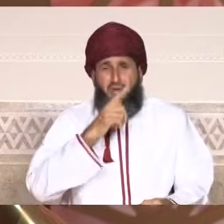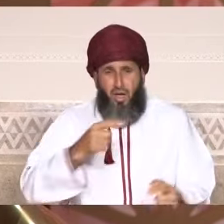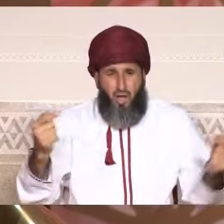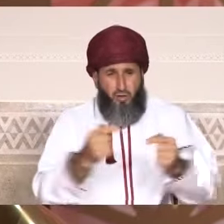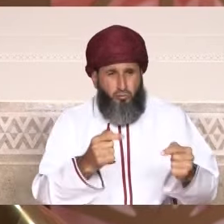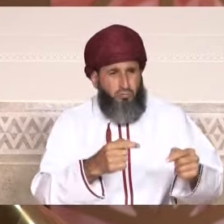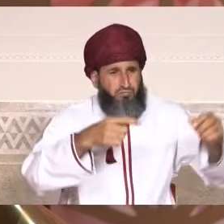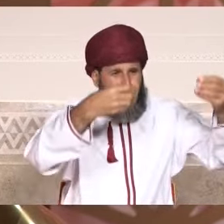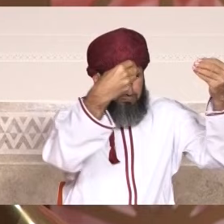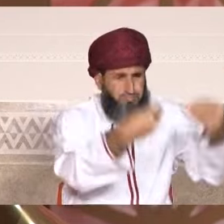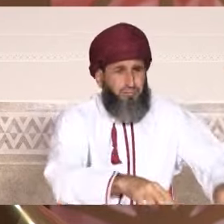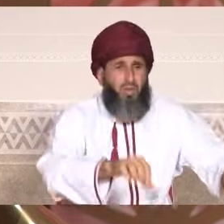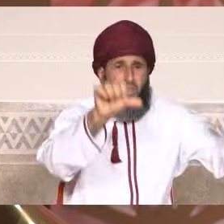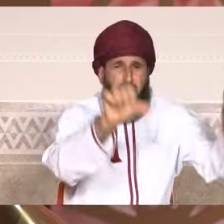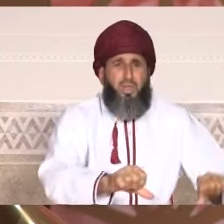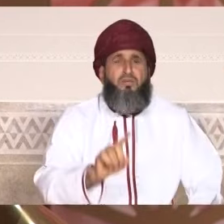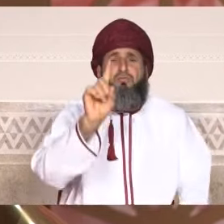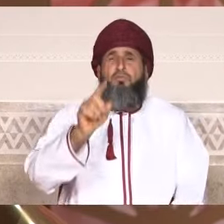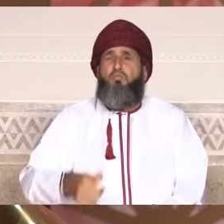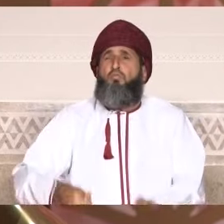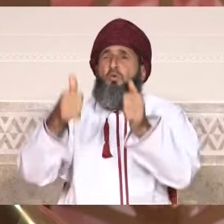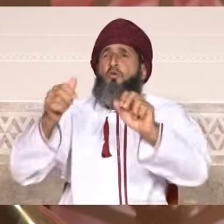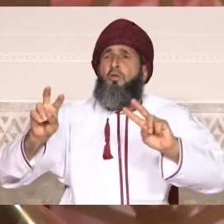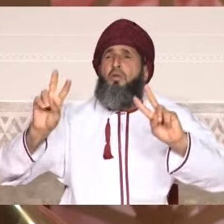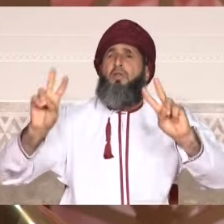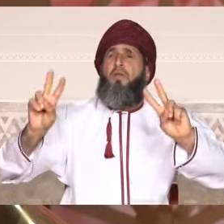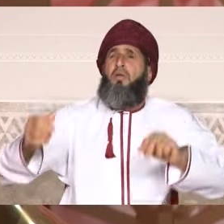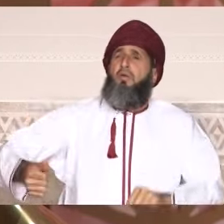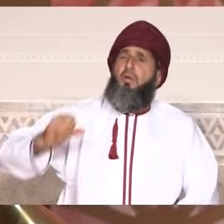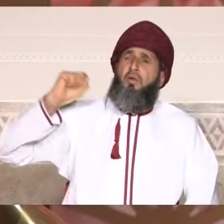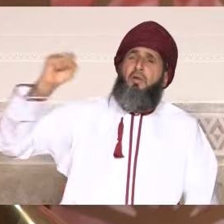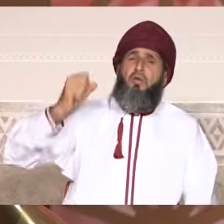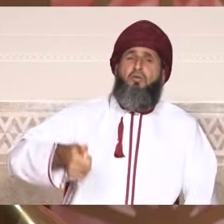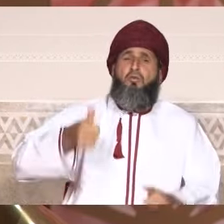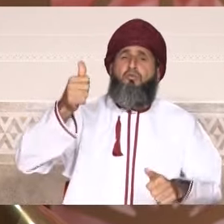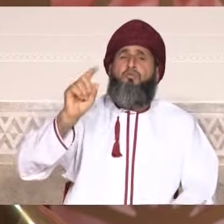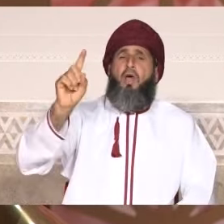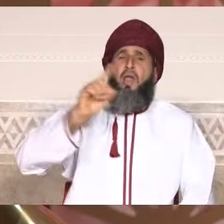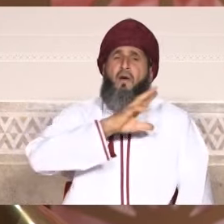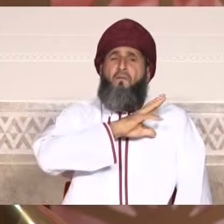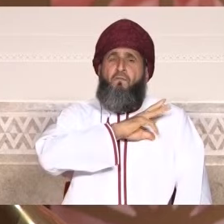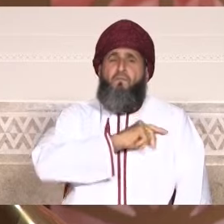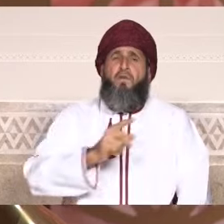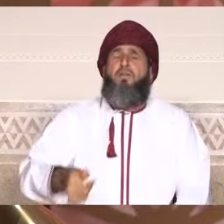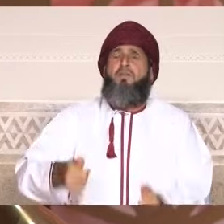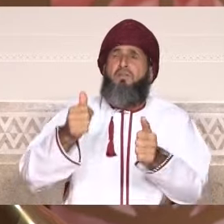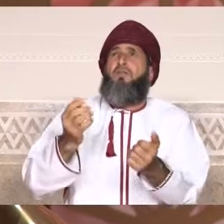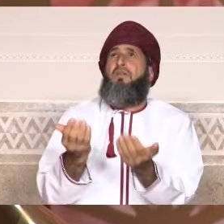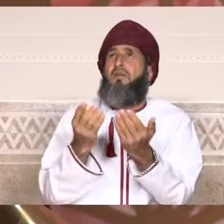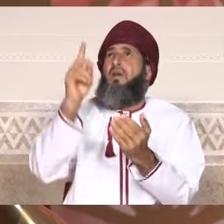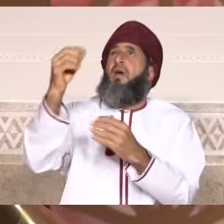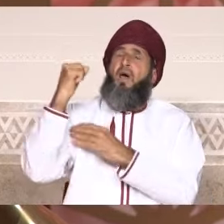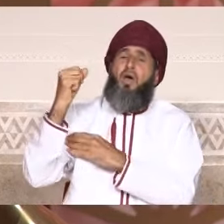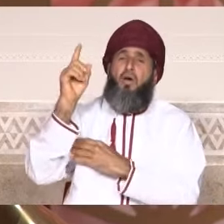عدوهم، وأن يكتب لهم النصر والتمكين، إنه تعالى ولي ذلك والقادر عليه، وهو ربنا جل وعلا على كل